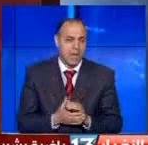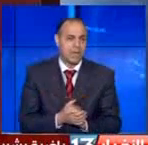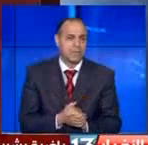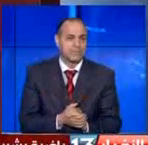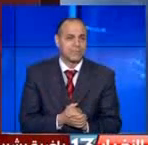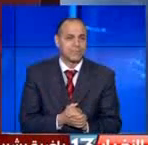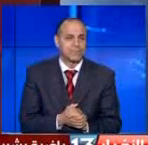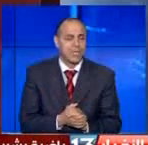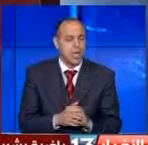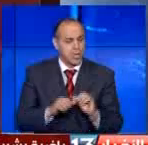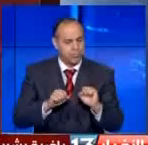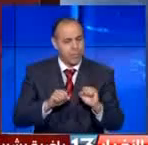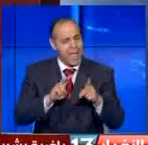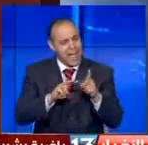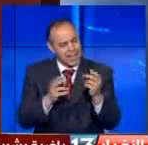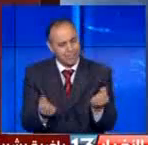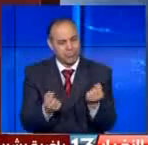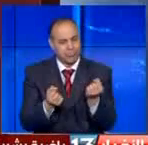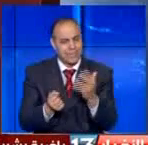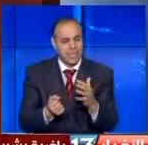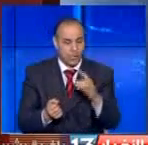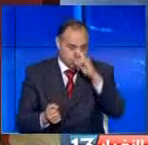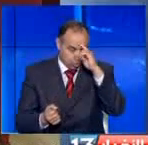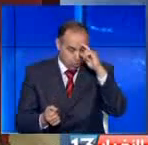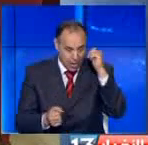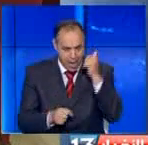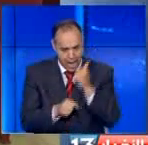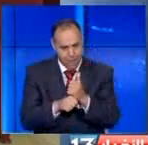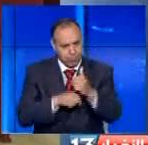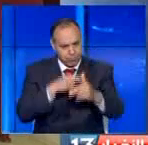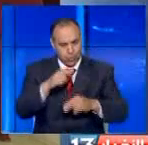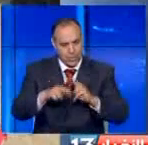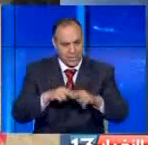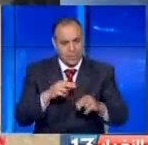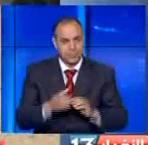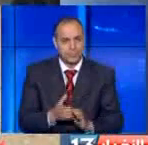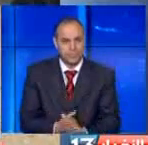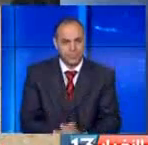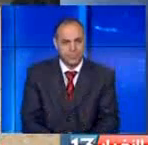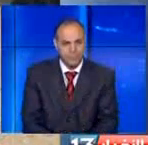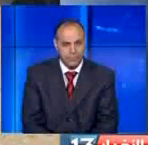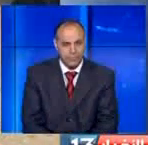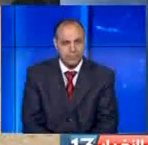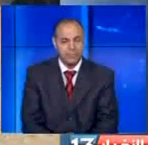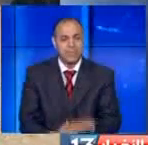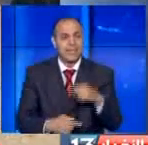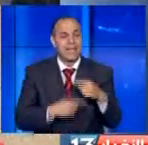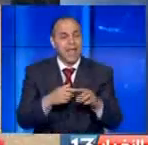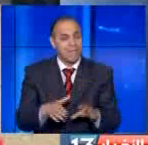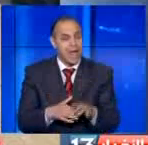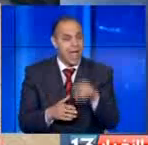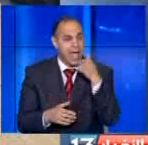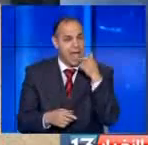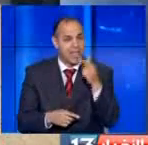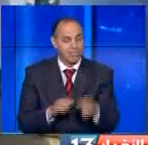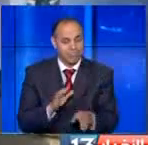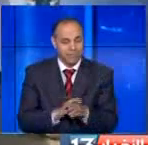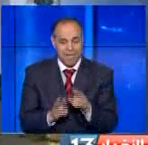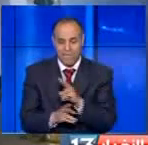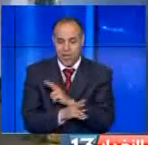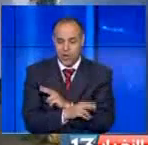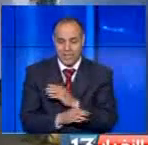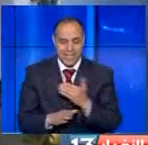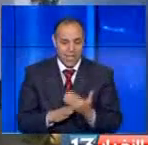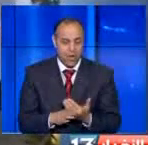فيها إمكانيات أكثر، أما إن شاء الله من العام للعام تتحسن شوي. تزامنت هذه التظاهرة مع انطلاق العطلة